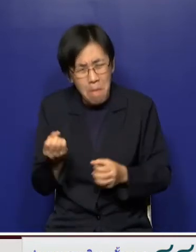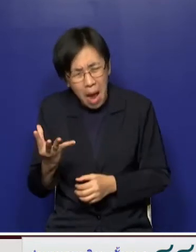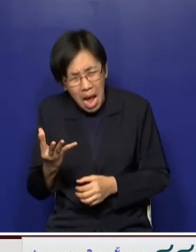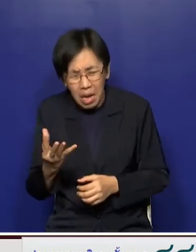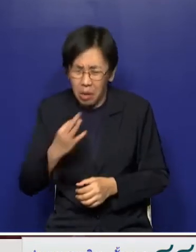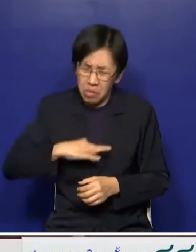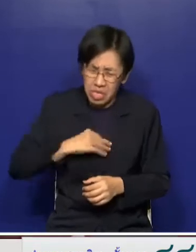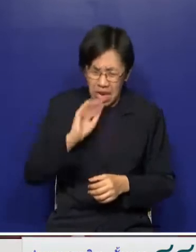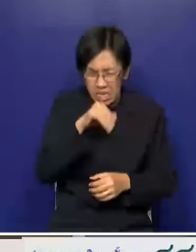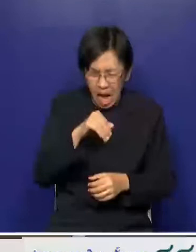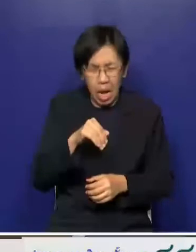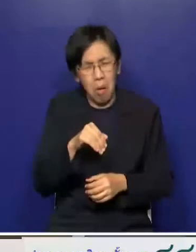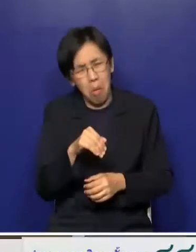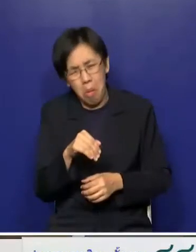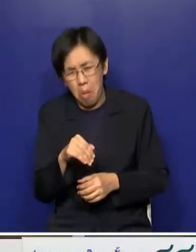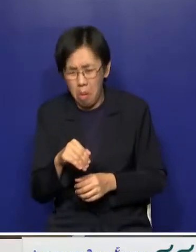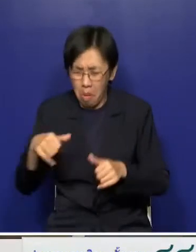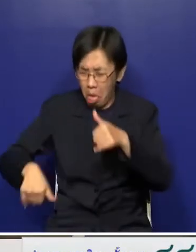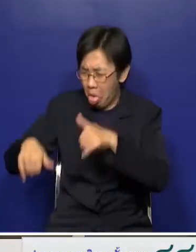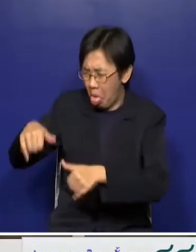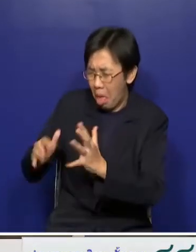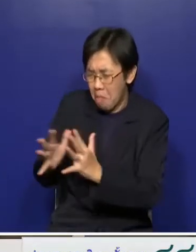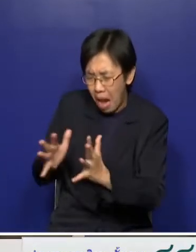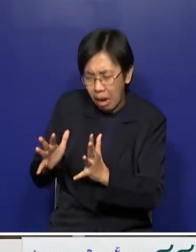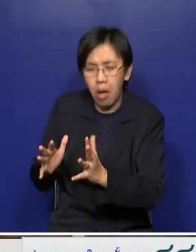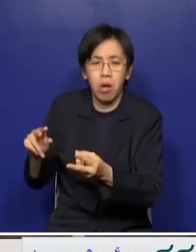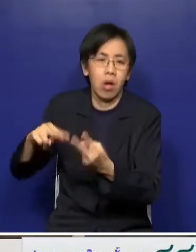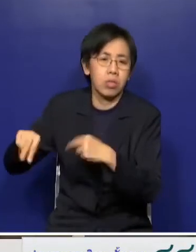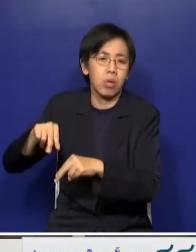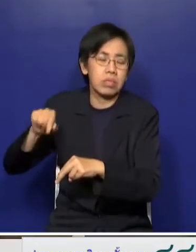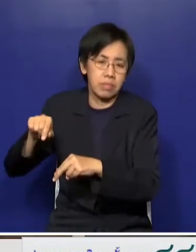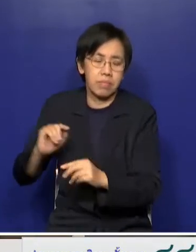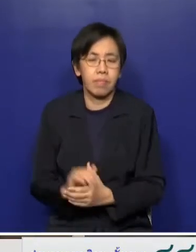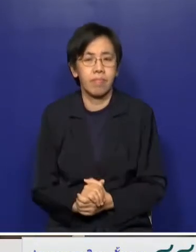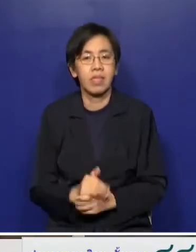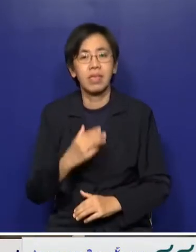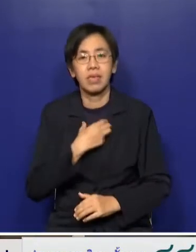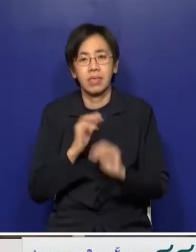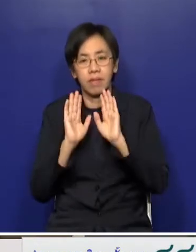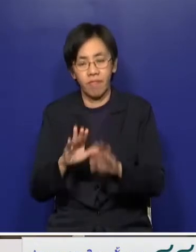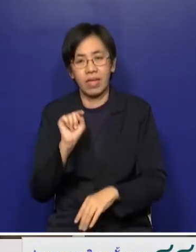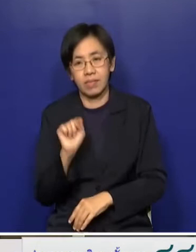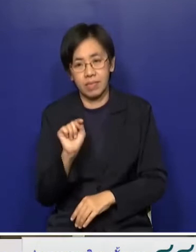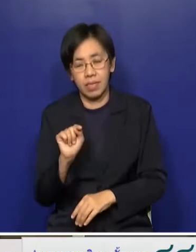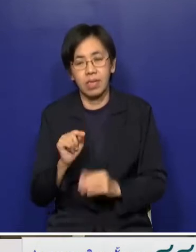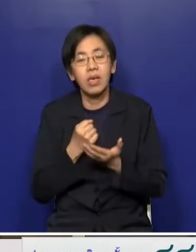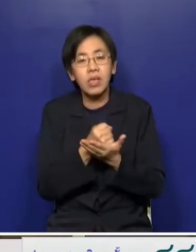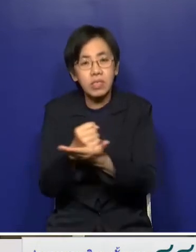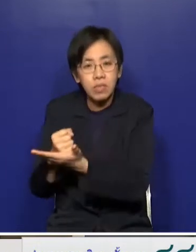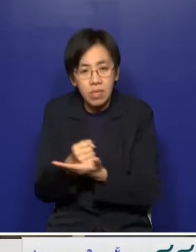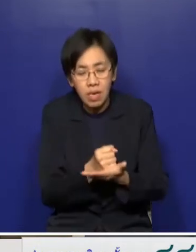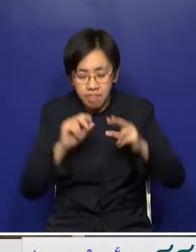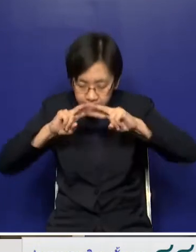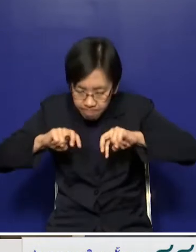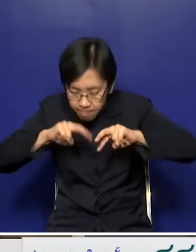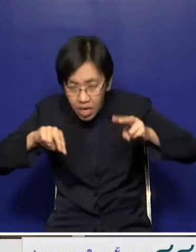แล้วเพราะฉะนั้นถ้าในกรรมธิการที่กำลังจะตั้งขึ้นนะครับก็อยากให้ฝากเรื่องนี้ด้วยว่าช่วยศึกษาความเป็นไป